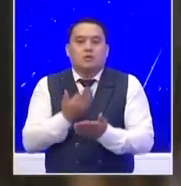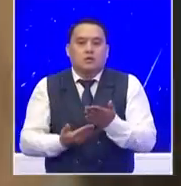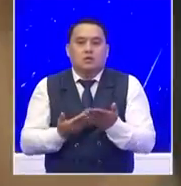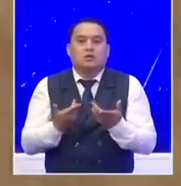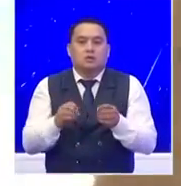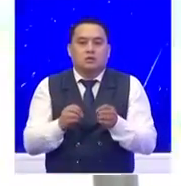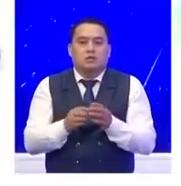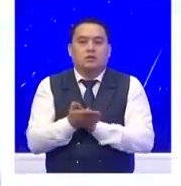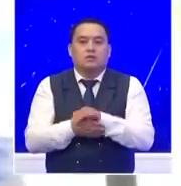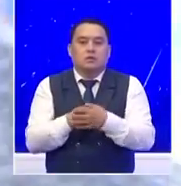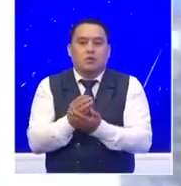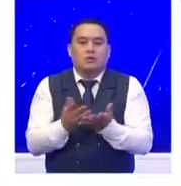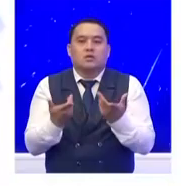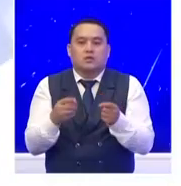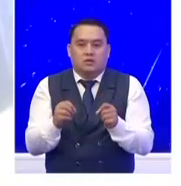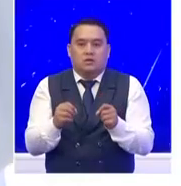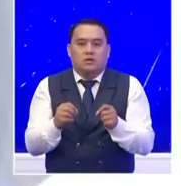қол, не деп, антисептингіңіз қайда?